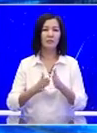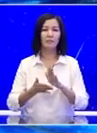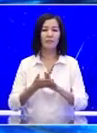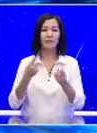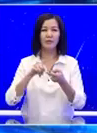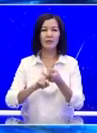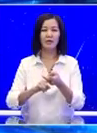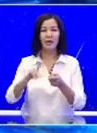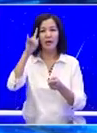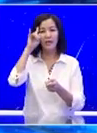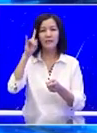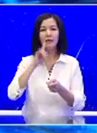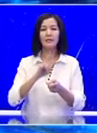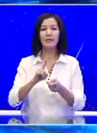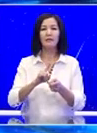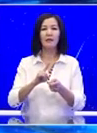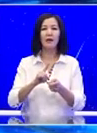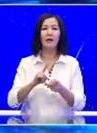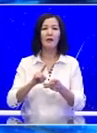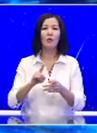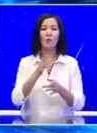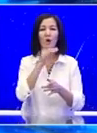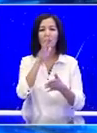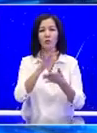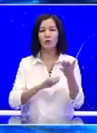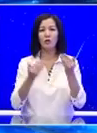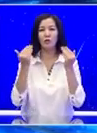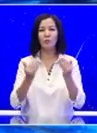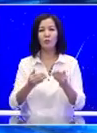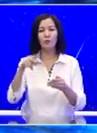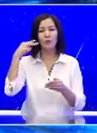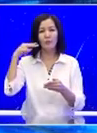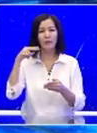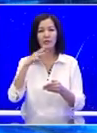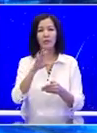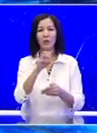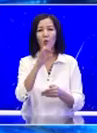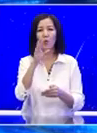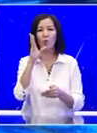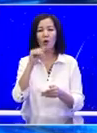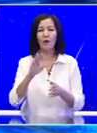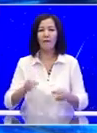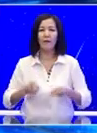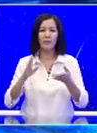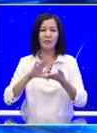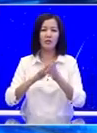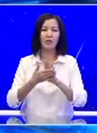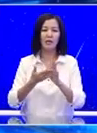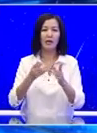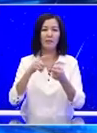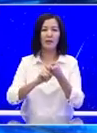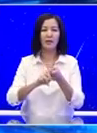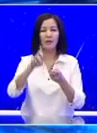Коронавирусқа байланысты елдегі төтенше жағдай режимі ұзартылды. Бұл туралы бүгін президент Қасым Жомарт Тоқаев төтенше жағдай жөніндегі мемлекеттік